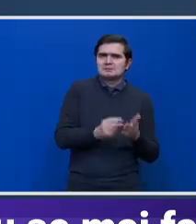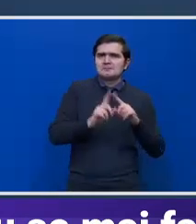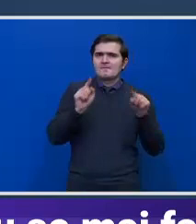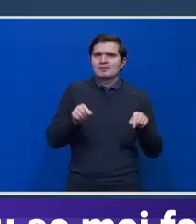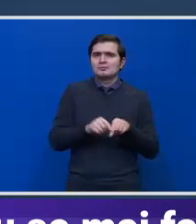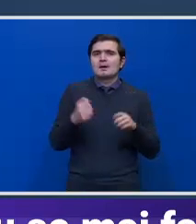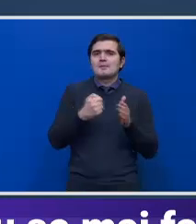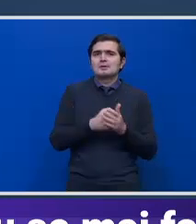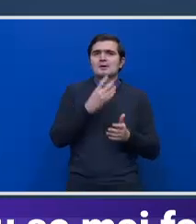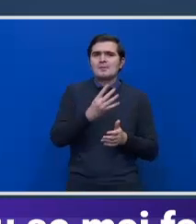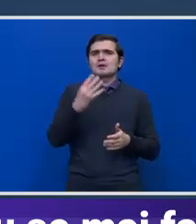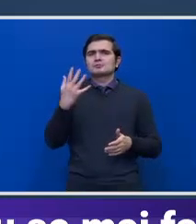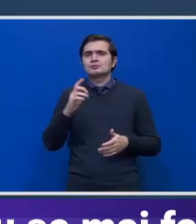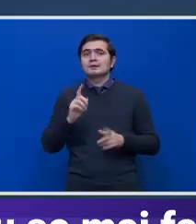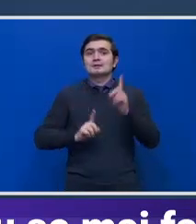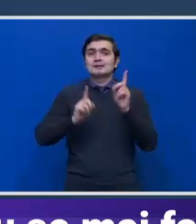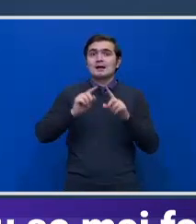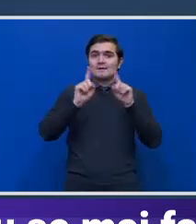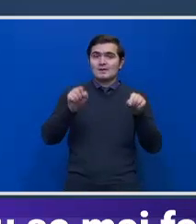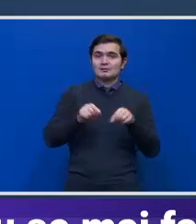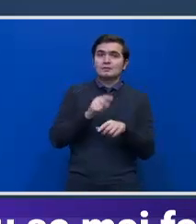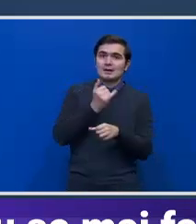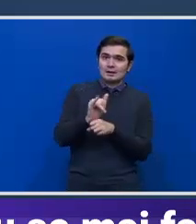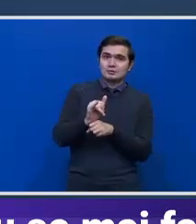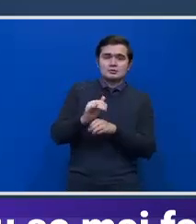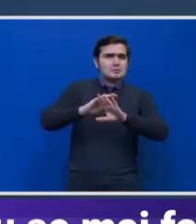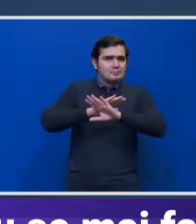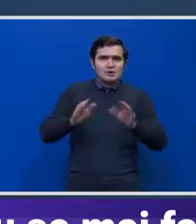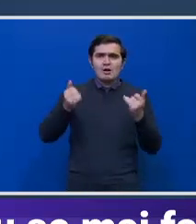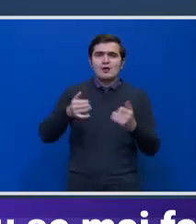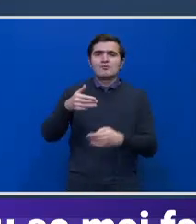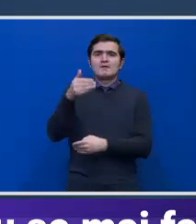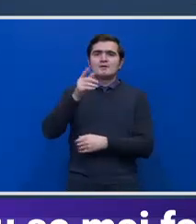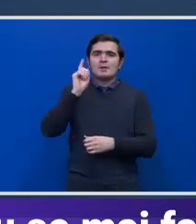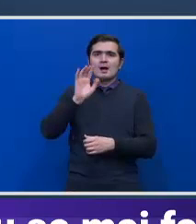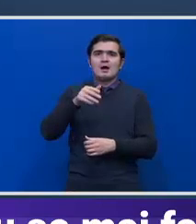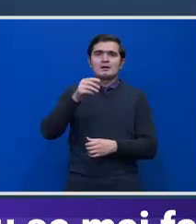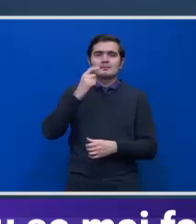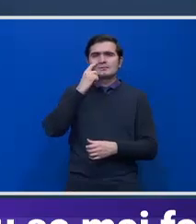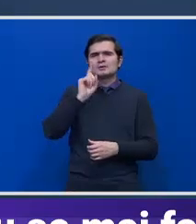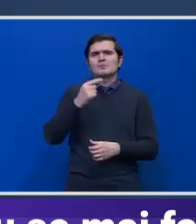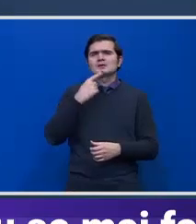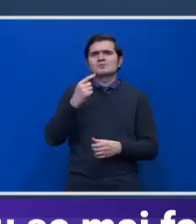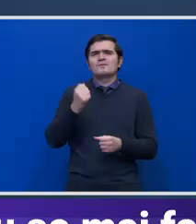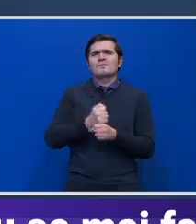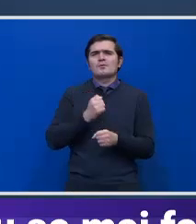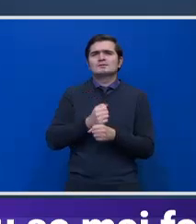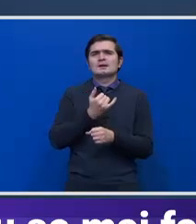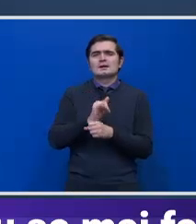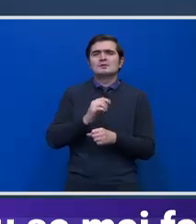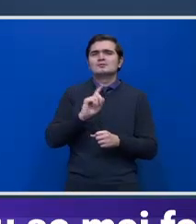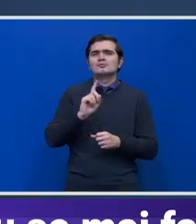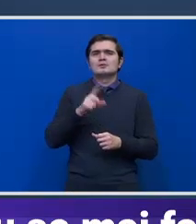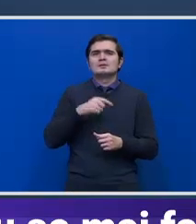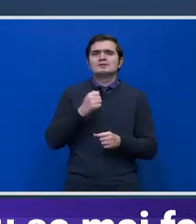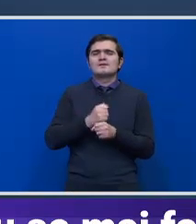4-5 februarie. Dacă factura dumneavoastră este eronată, deja furnizorul are obligația să, dacă nu este întocmită, ca să nu folosim așa eronat la modul general, dacă nu